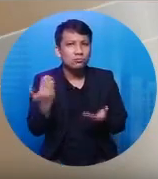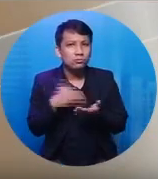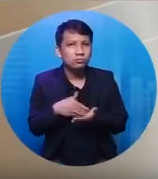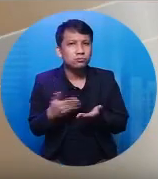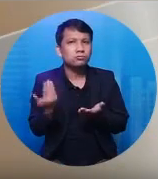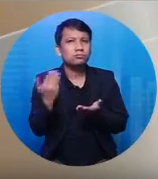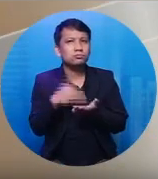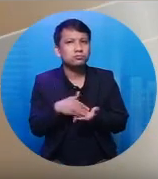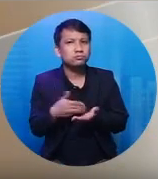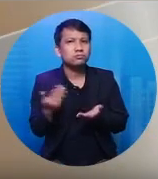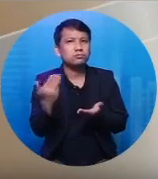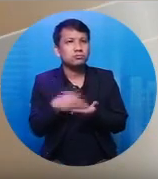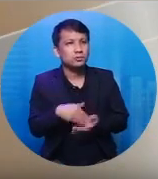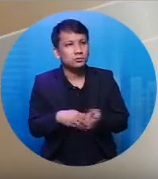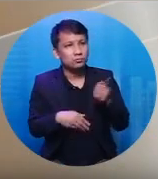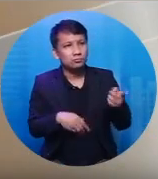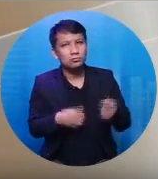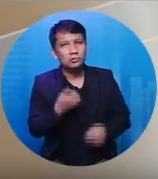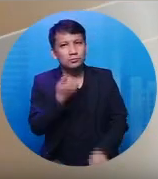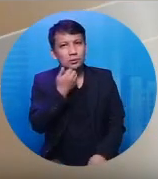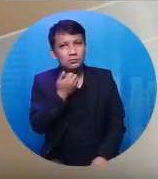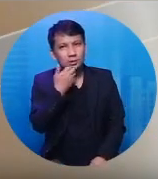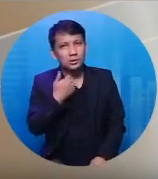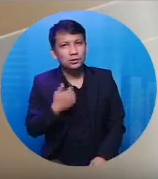Paulit-ulit kang gumagawa ng kawalang hiyaan.